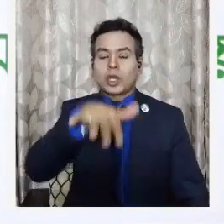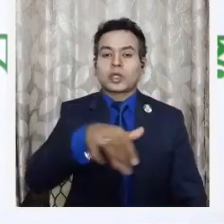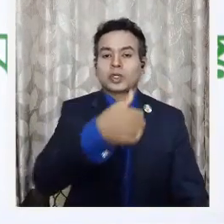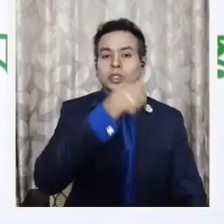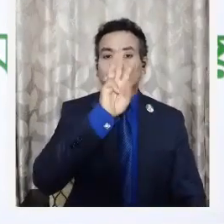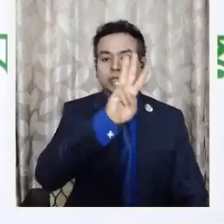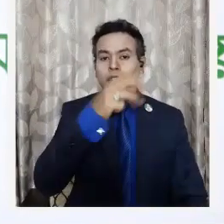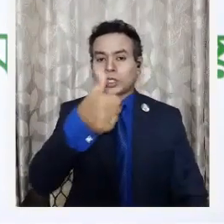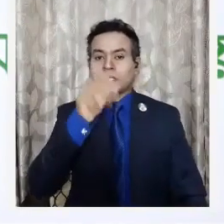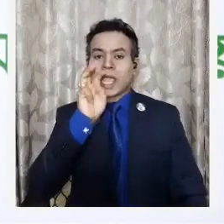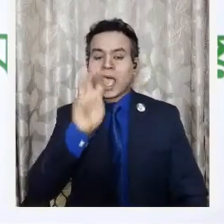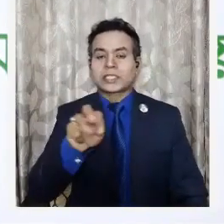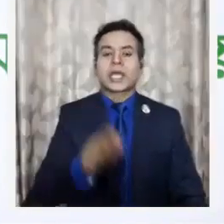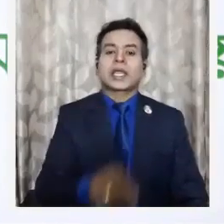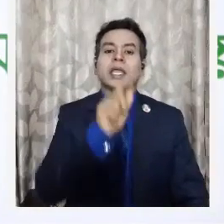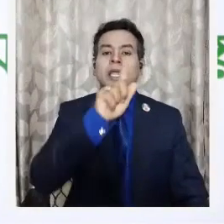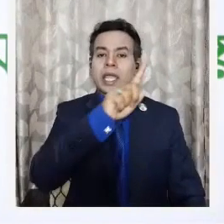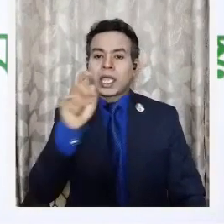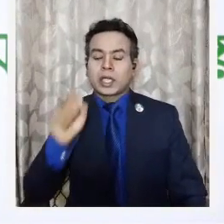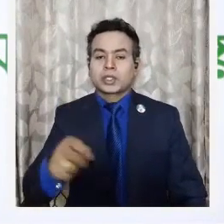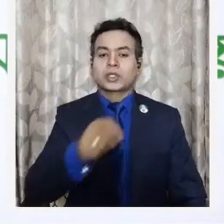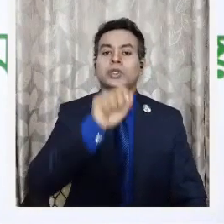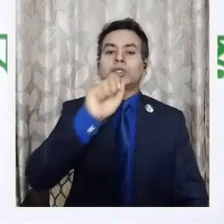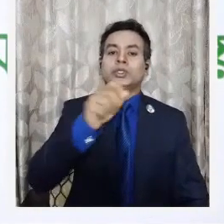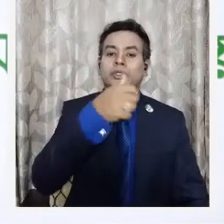25,09,142টি। বর্তমানে মজুদ আছে